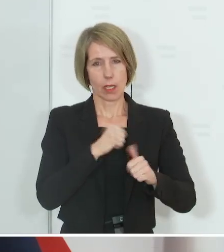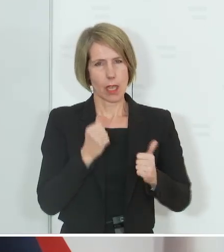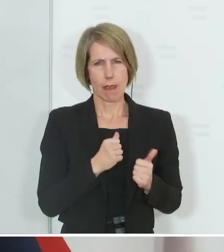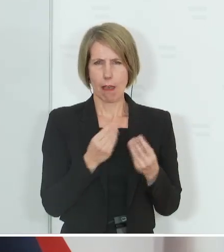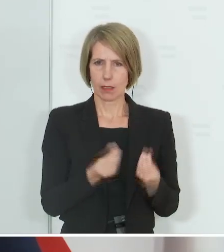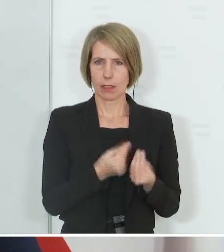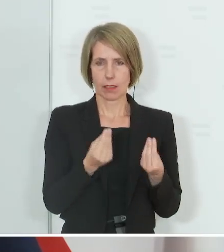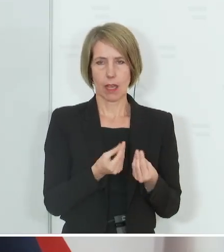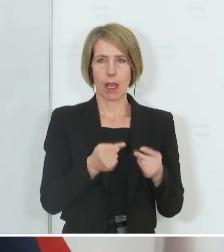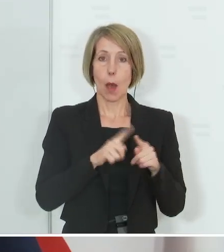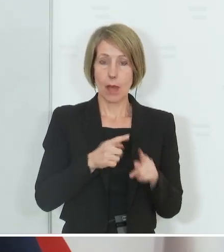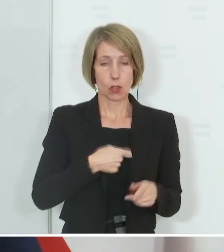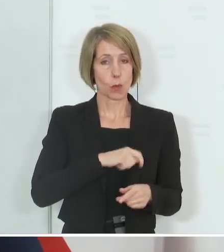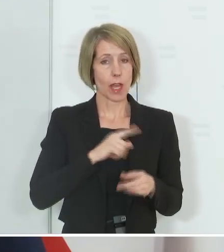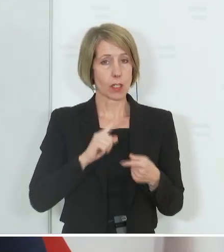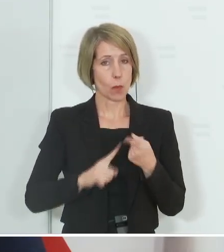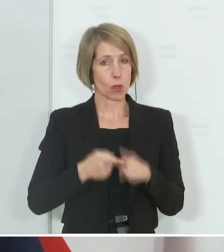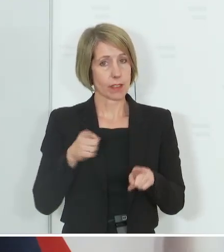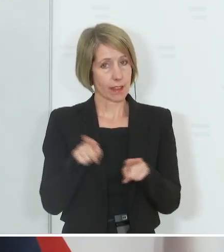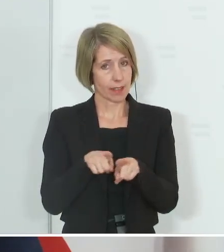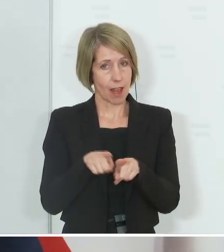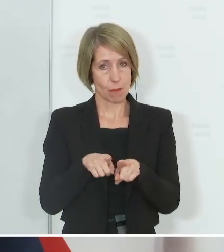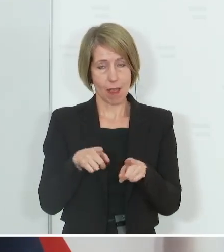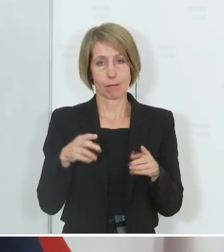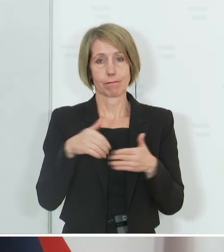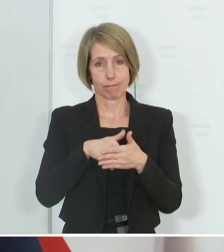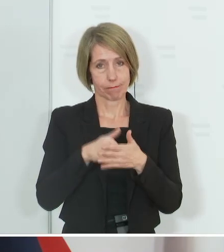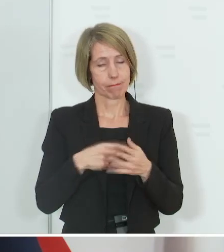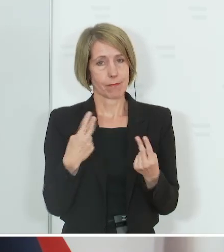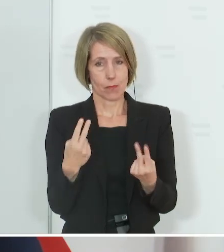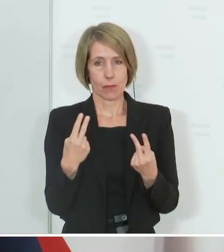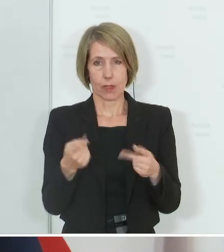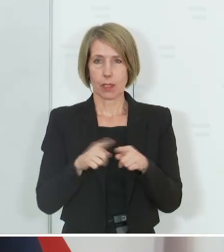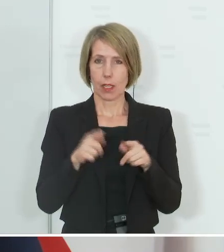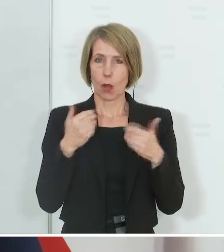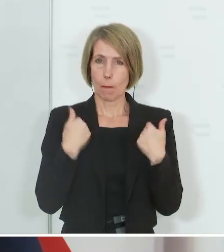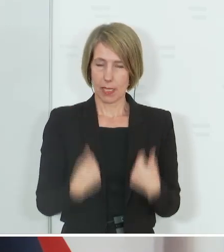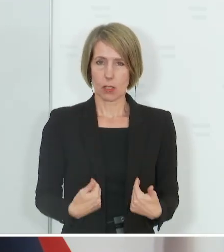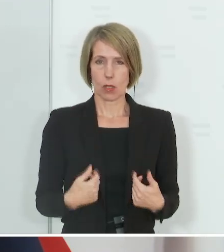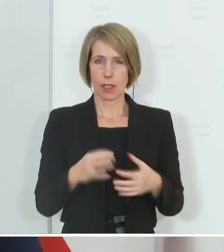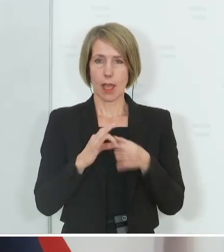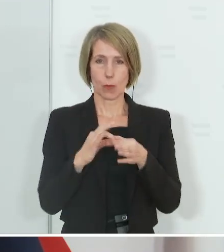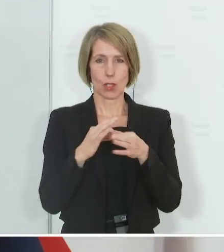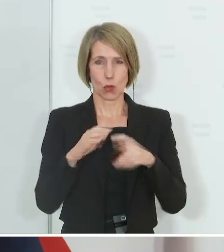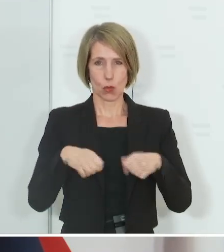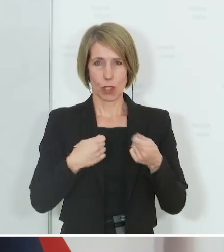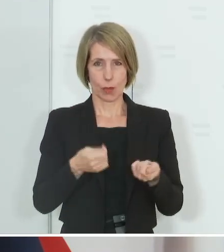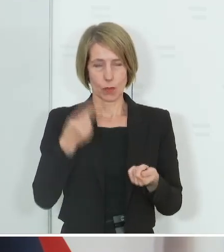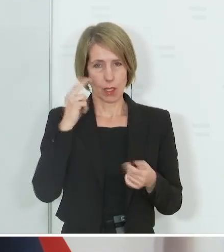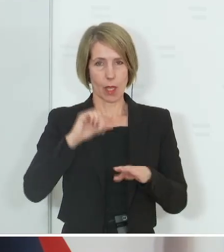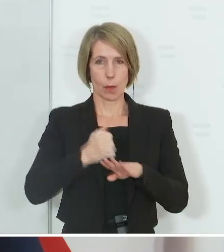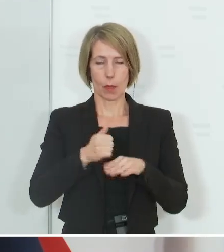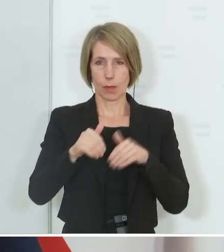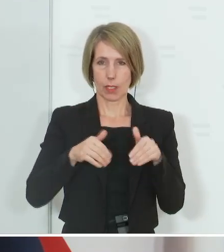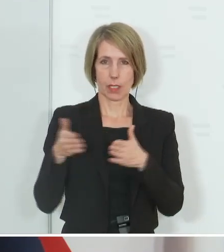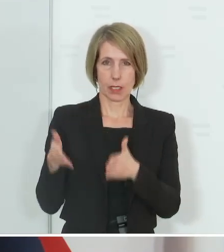eins der spanischen Politik, und ich habe heute erfahren in unserem Gespräch, dass es sogar einen persönlichen Bezug gibt, weil der Ministerpräsident selbst